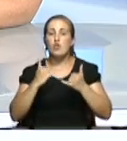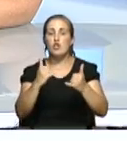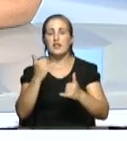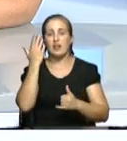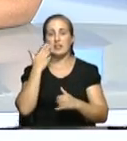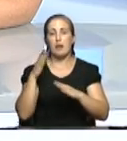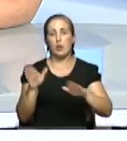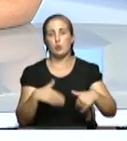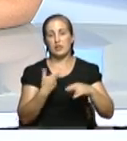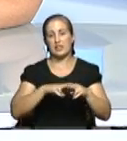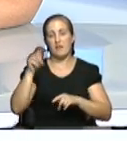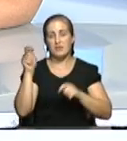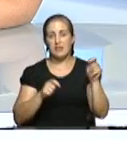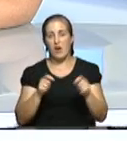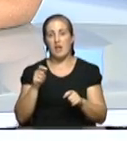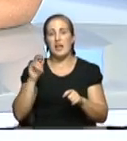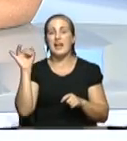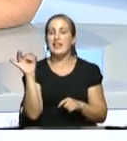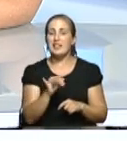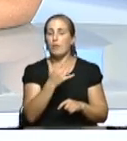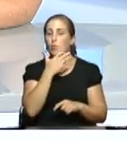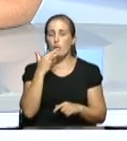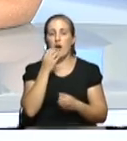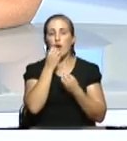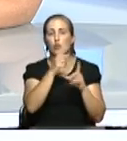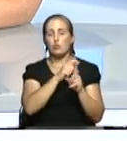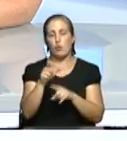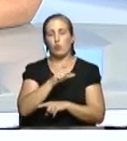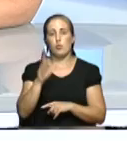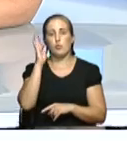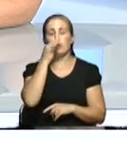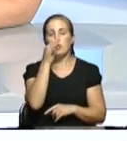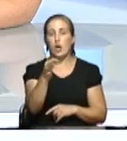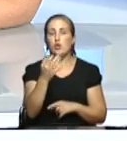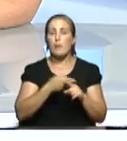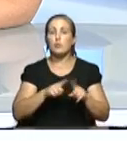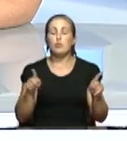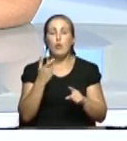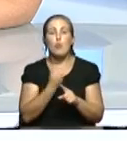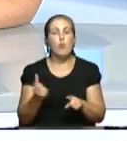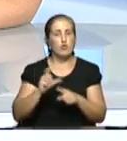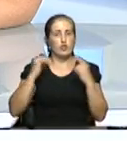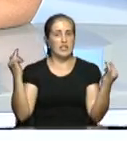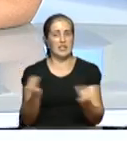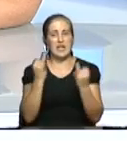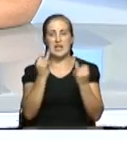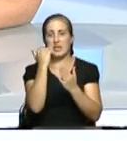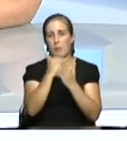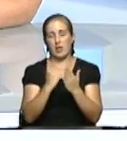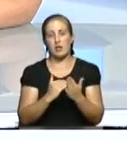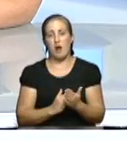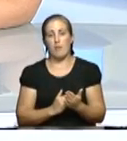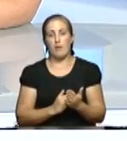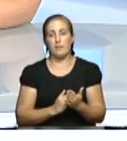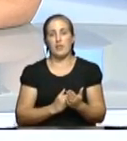пройдет этот фестиваль и много хороших слов люди скажут потому что ну очень интересная программа и я